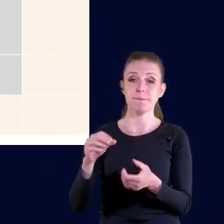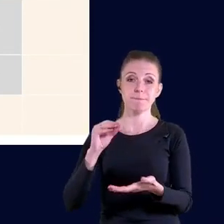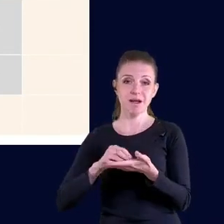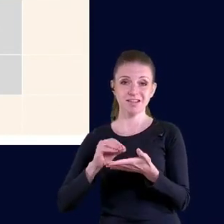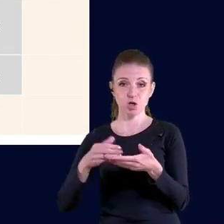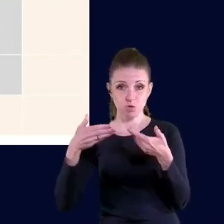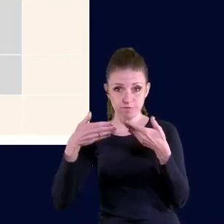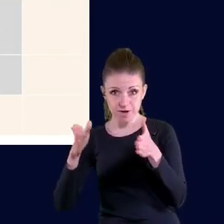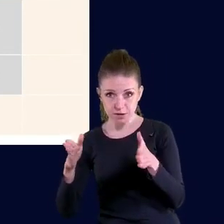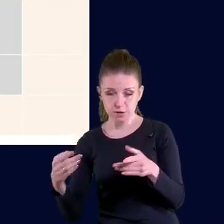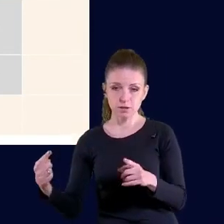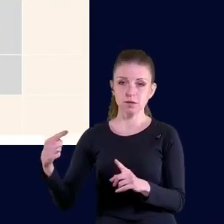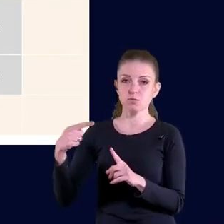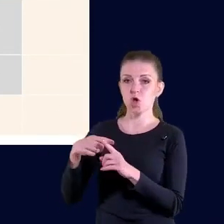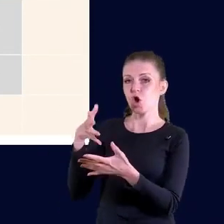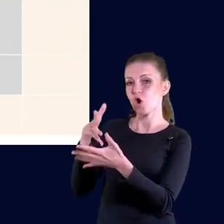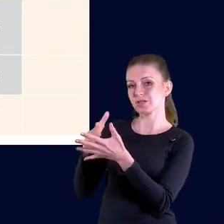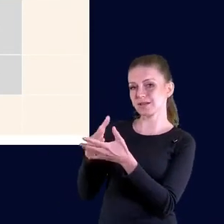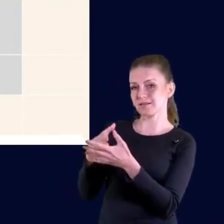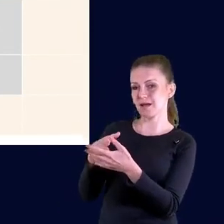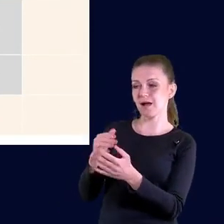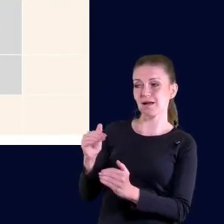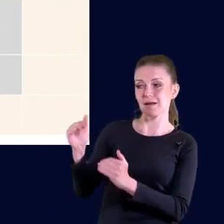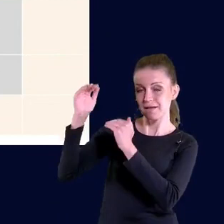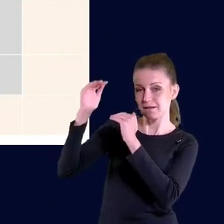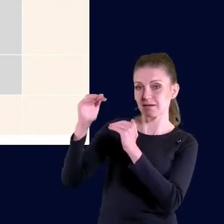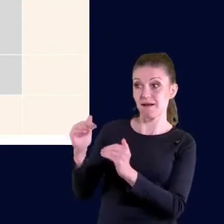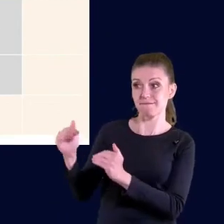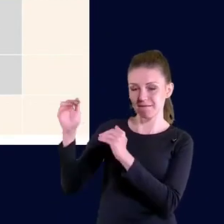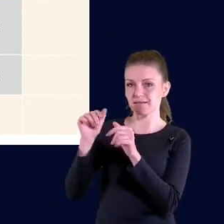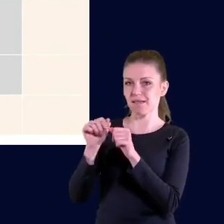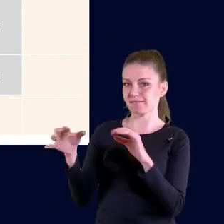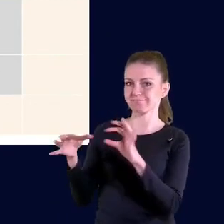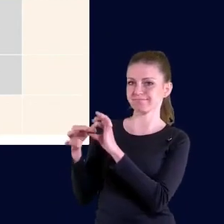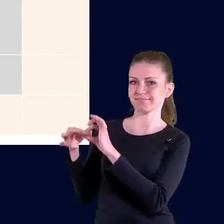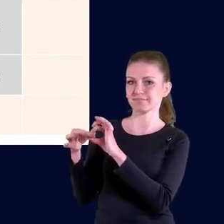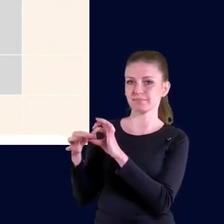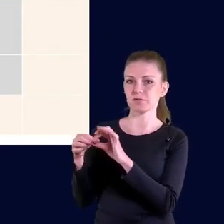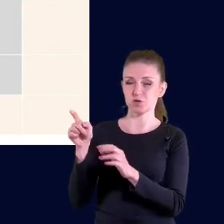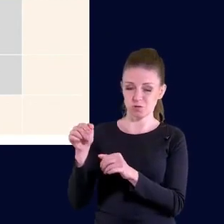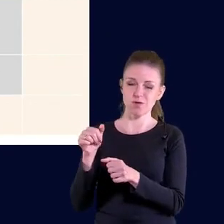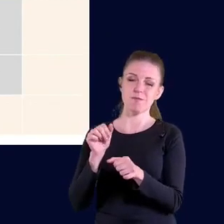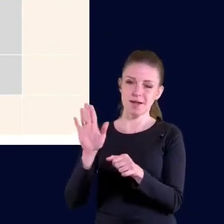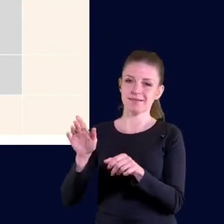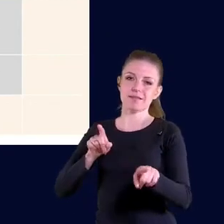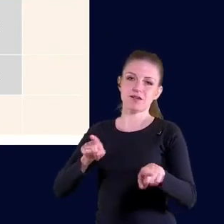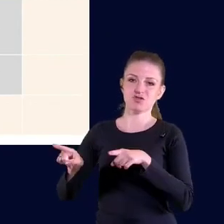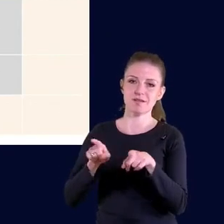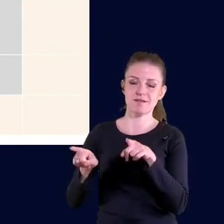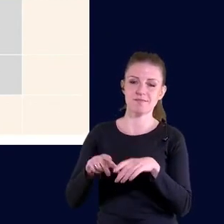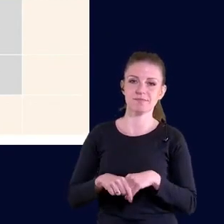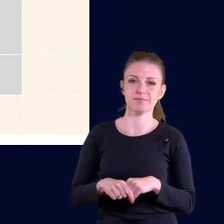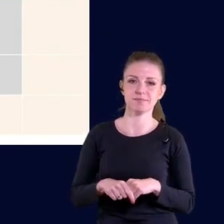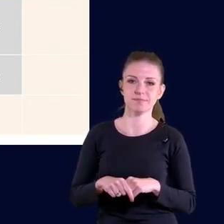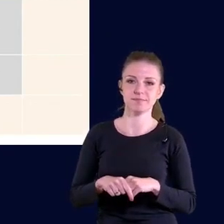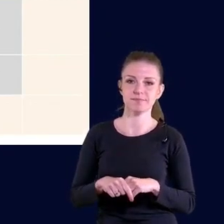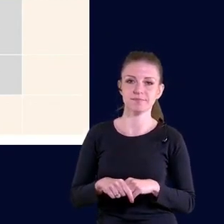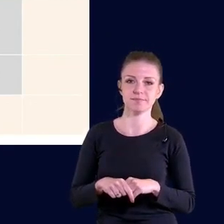wartościowych z oceną kariery i awansem w ramach instytucji i ma to chyba spurs na